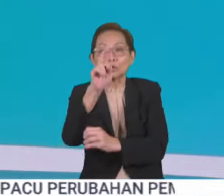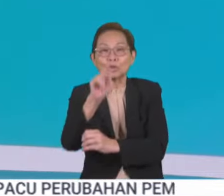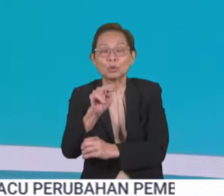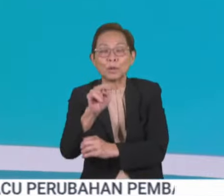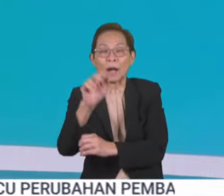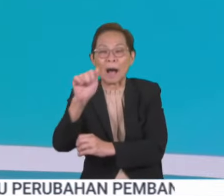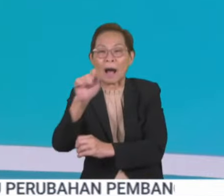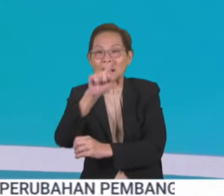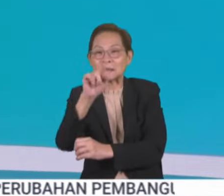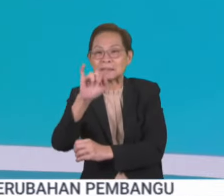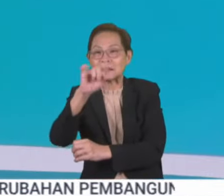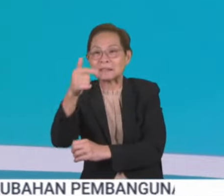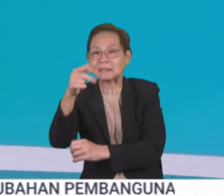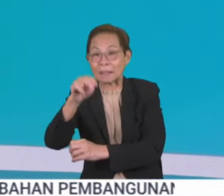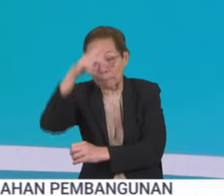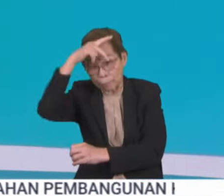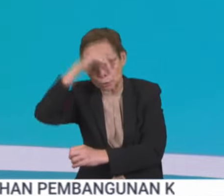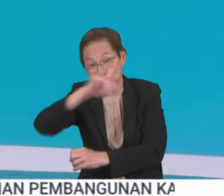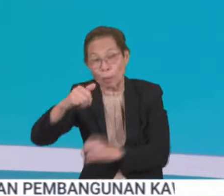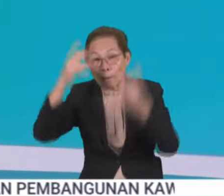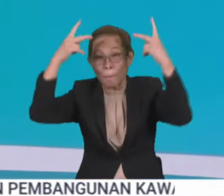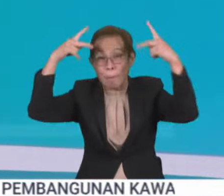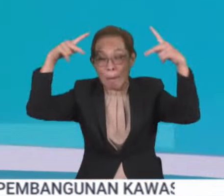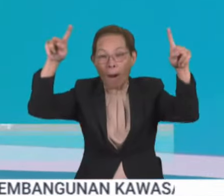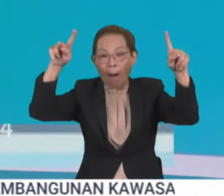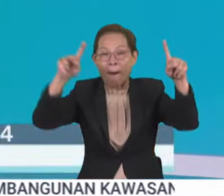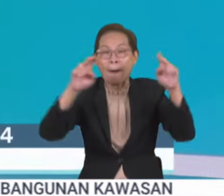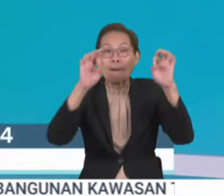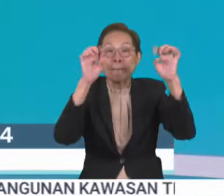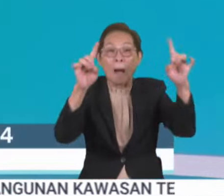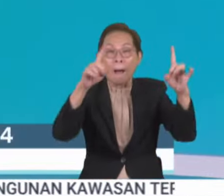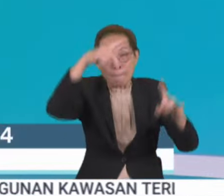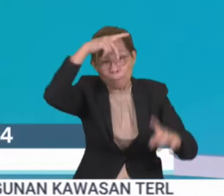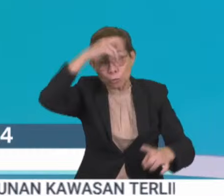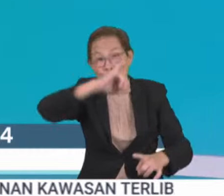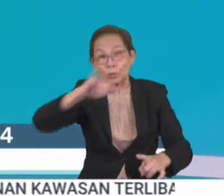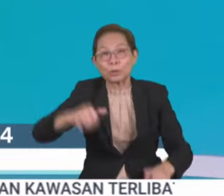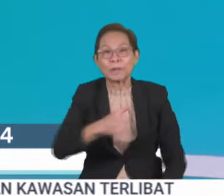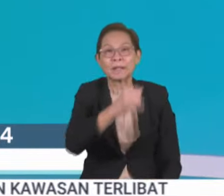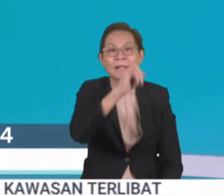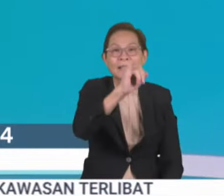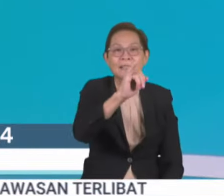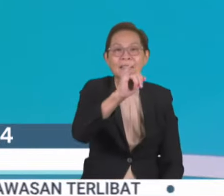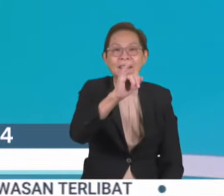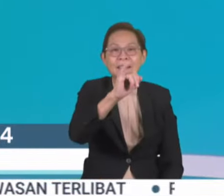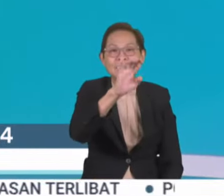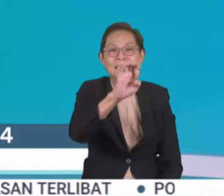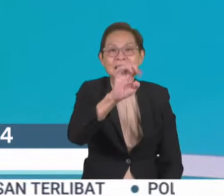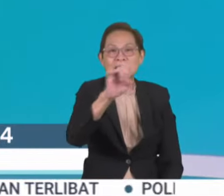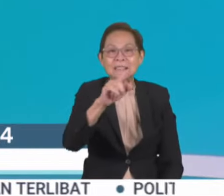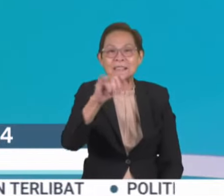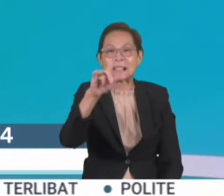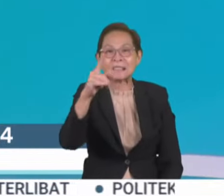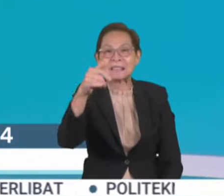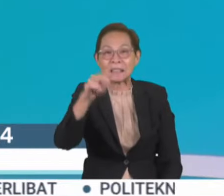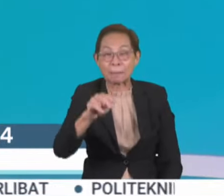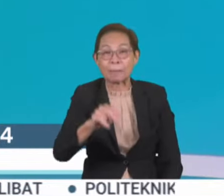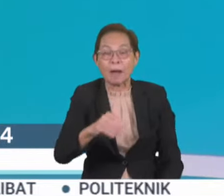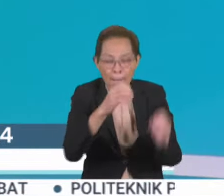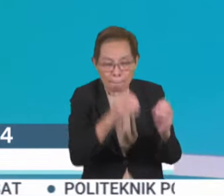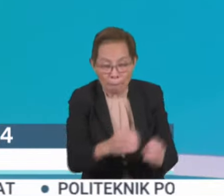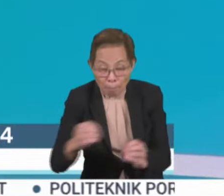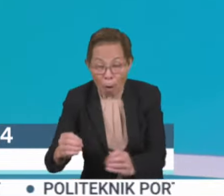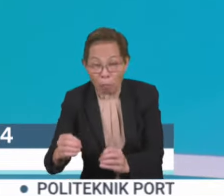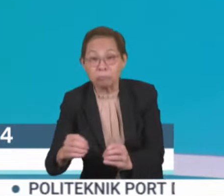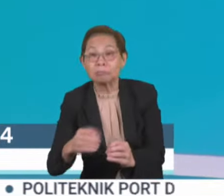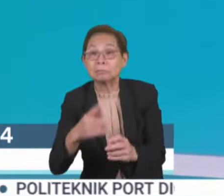Zainul Abidin Putrajaya. Pengarah Jabatan Pendidikan Wilayah Persekutuan Putrajaya, Izzaidin Hussein berkata penganjuran kali ini merupakan satu